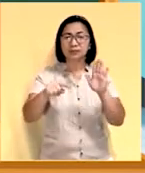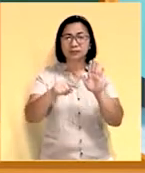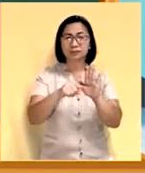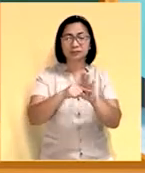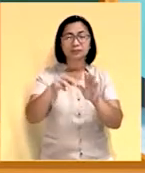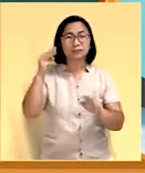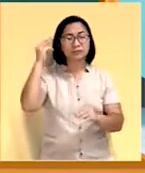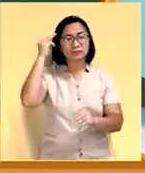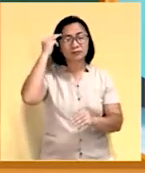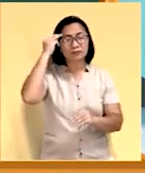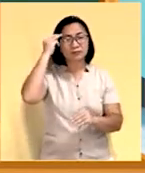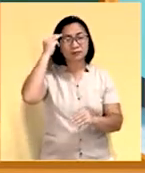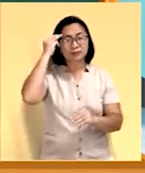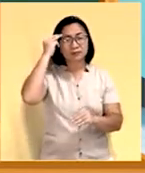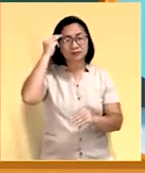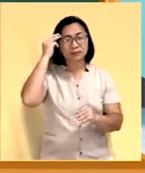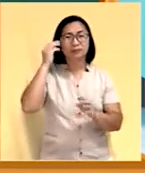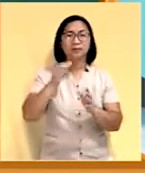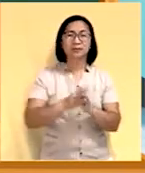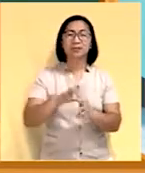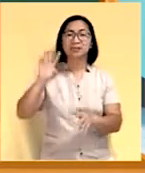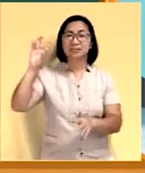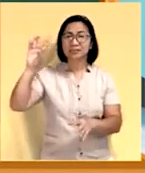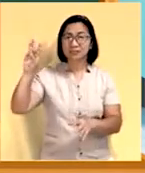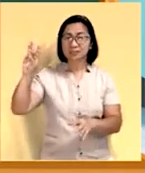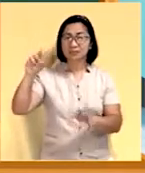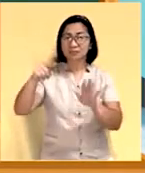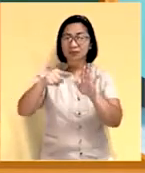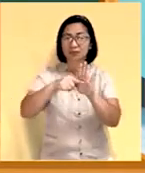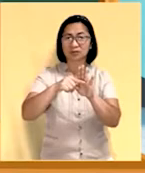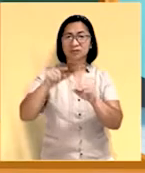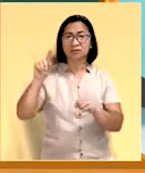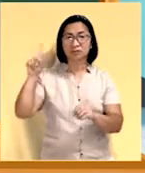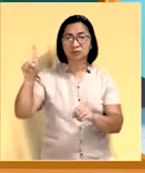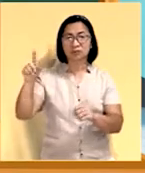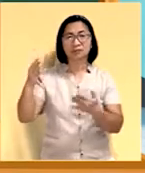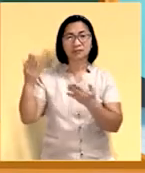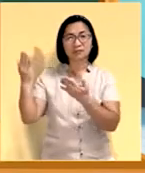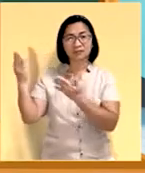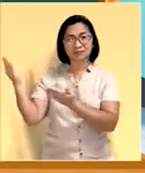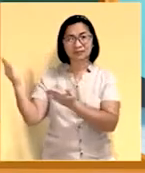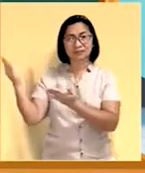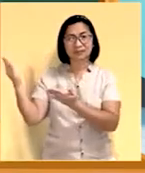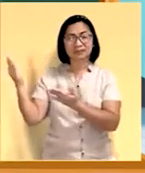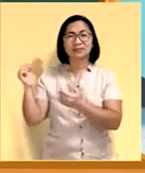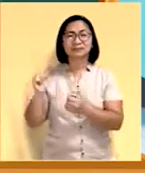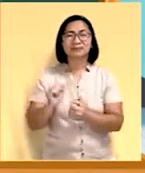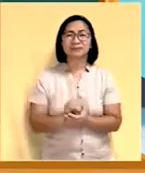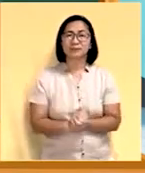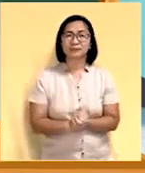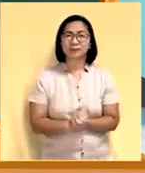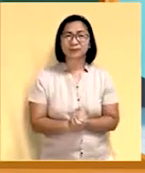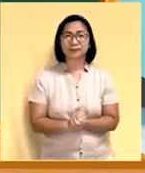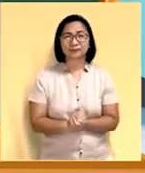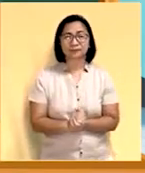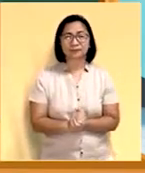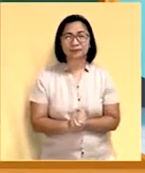I-subtract mentally ang 6 minus 1. Ito ay